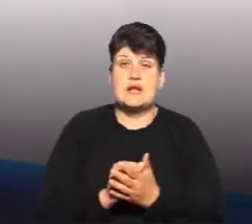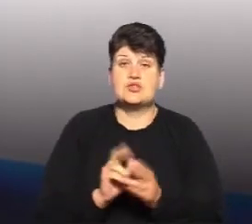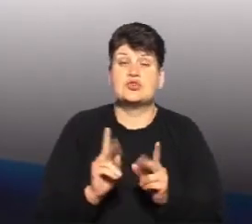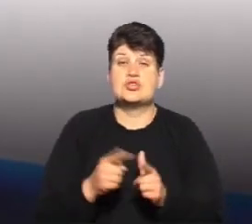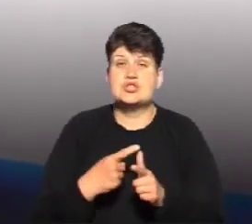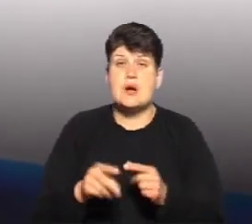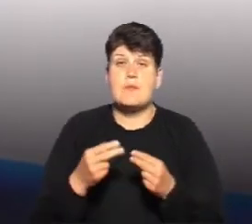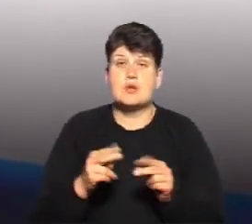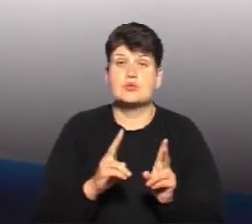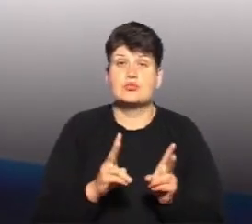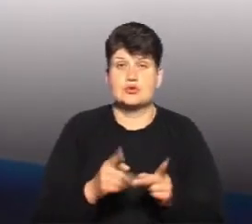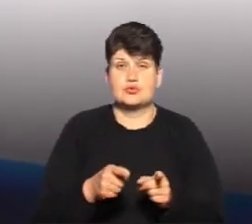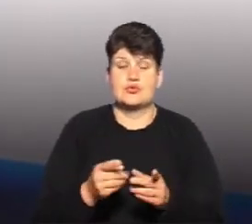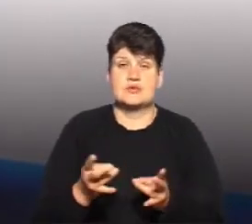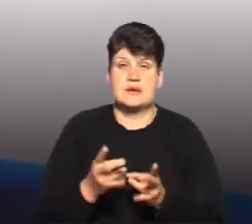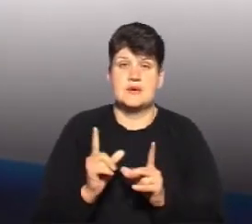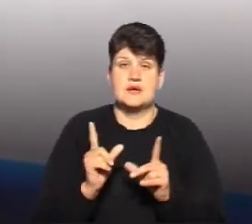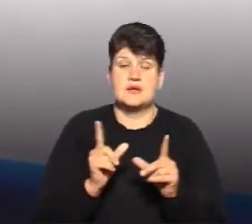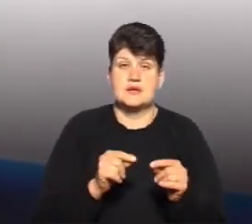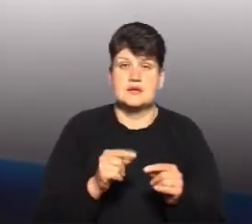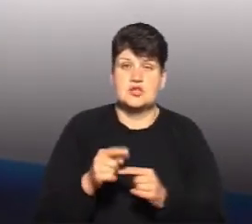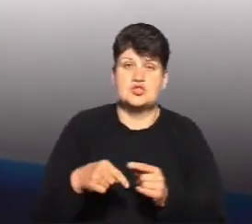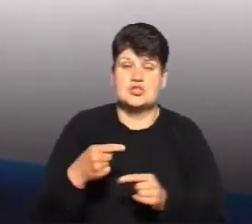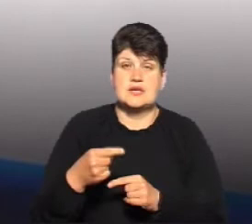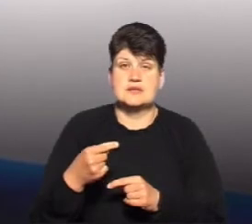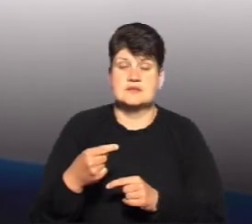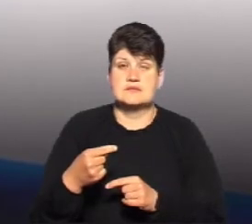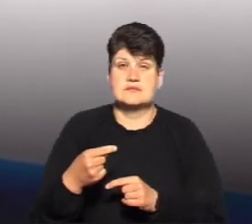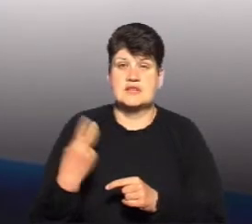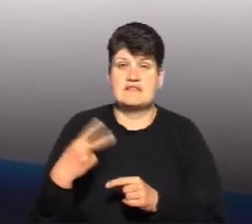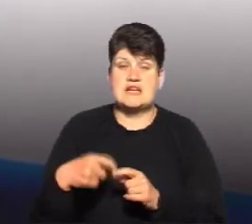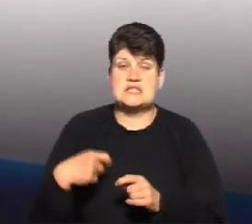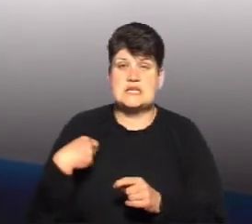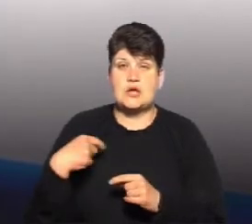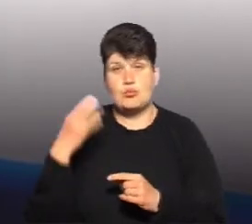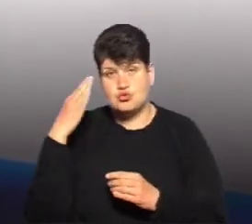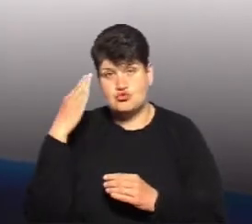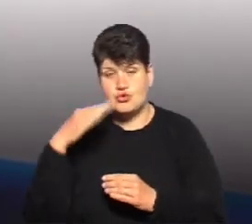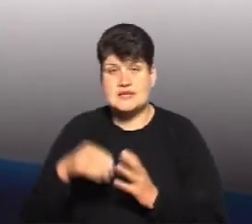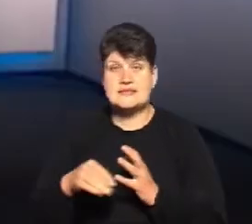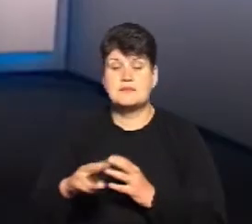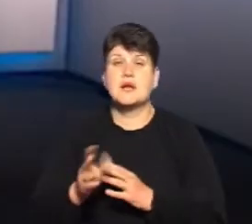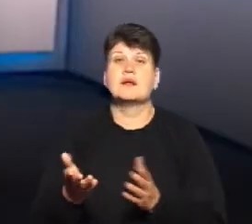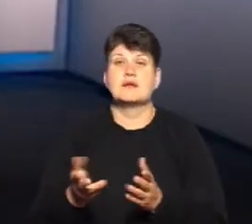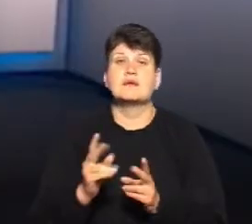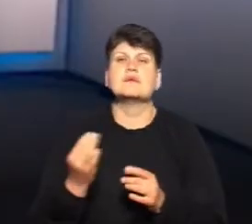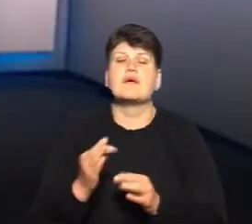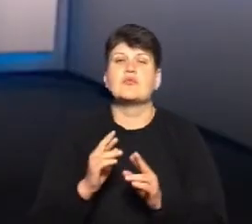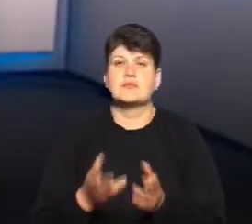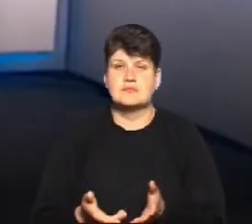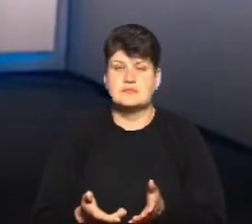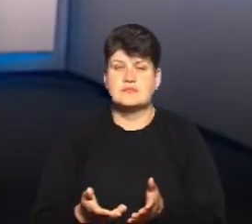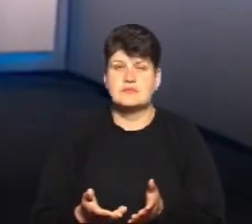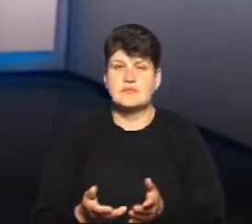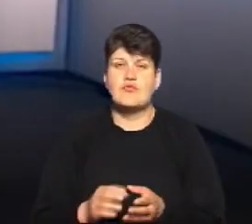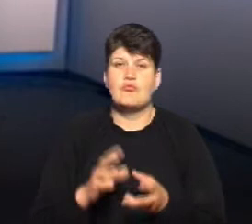нього треба там їхати через не знаю, там 20 кілометрів чиєї землі, і кому це може бути цікаво? Ну, в принципі, такий варіант тільки